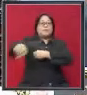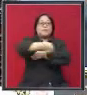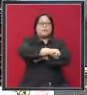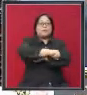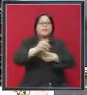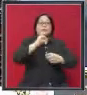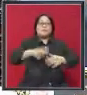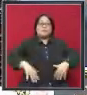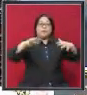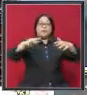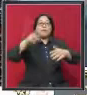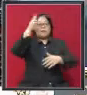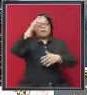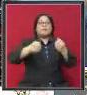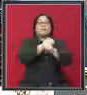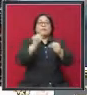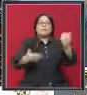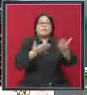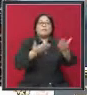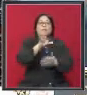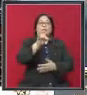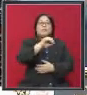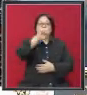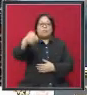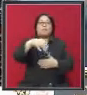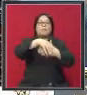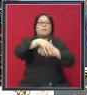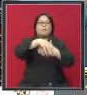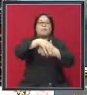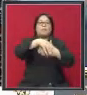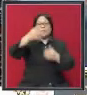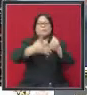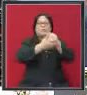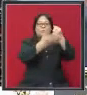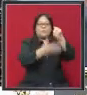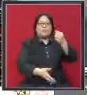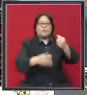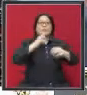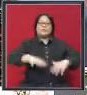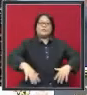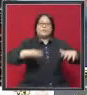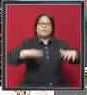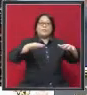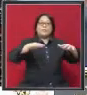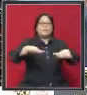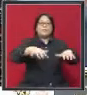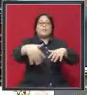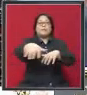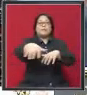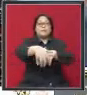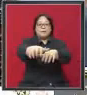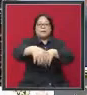banjir. Kerajaan bercadang untuk menyediakan peruntukan 80 juta ringgit untuk tabung bencana pertanian.